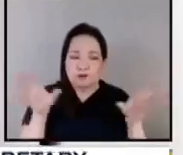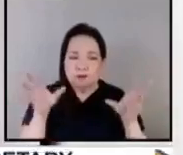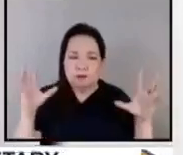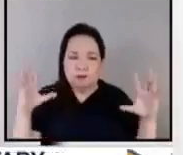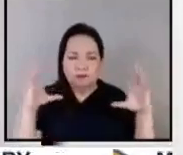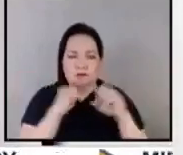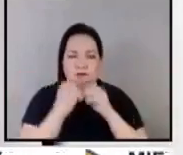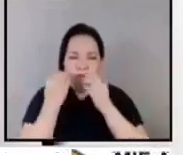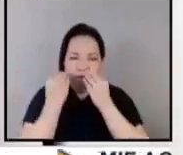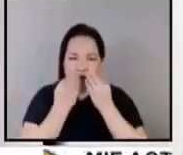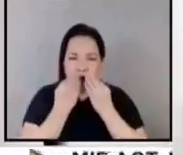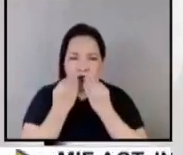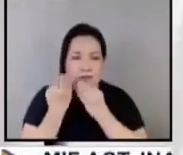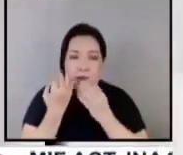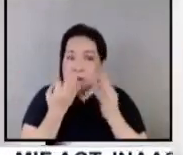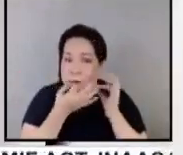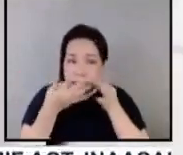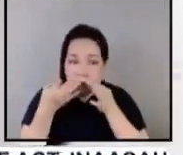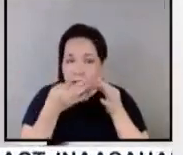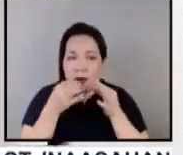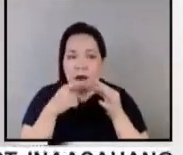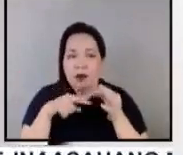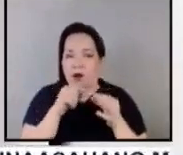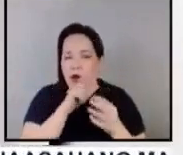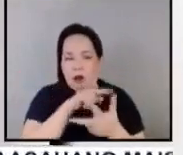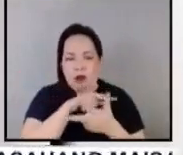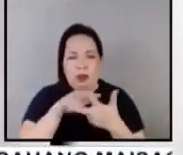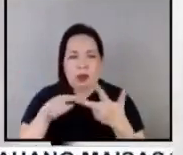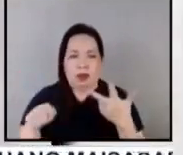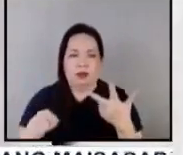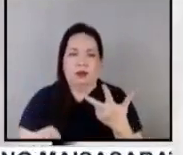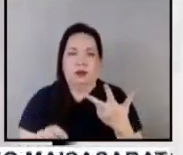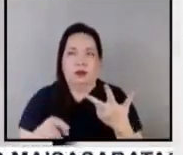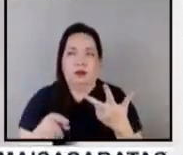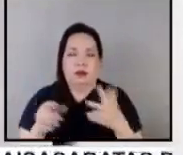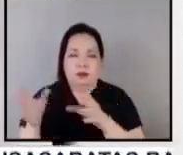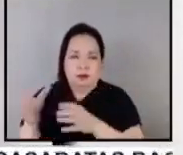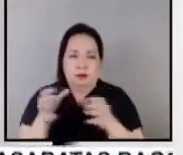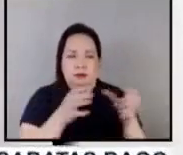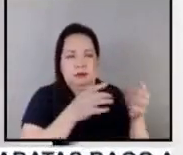suspect. Noel Talakay para sa Morning Show ng Bayan, Rise and Shine, Pilipinas.